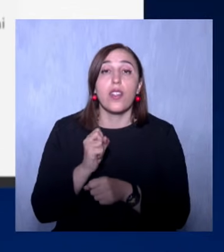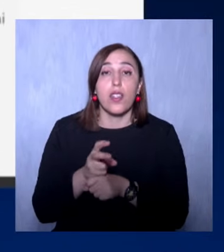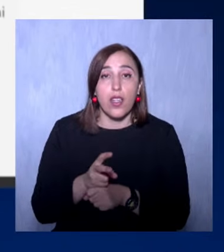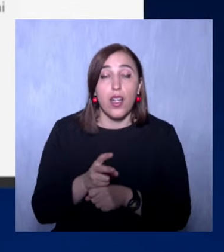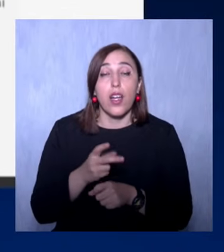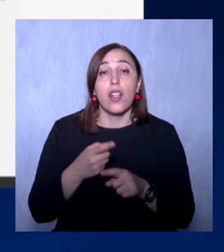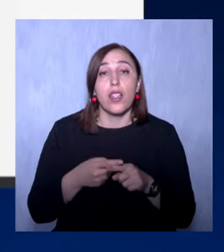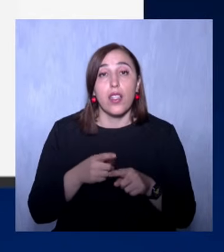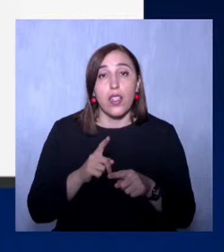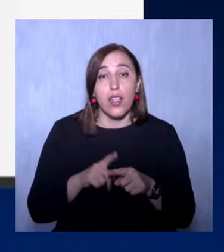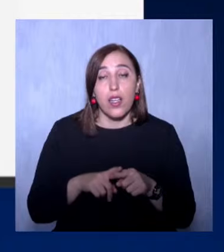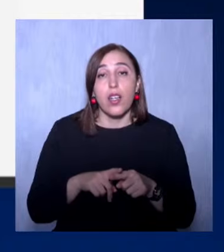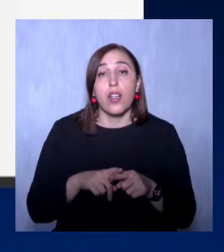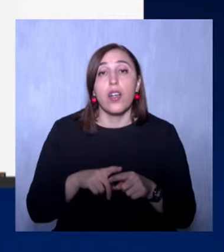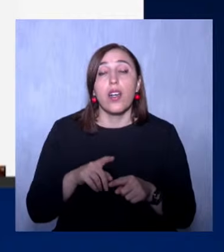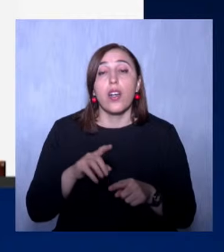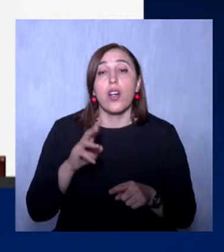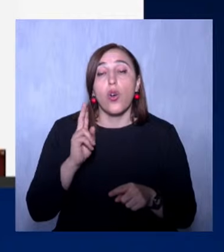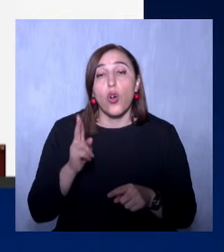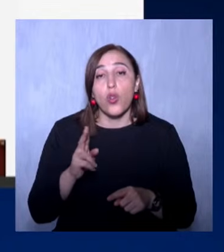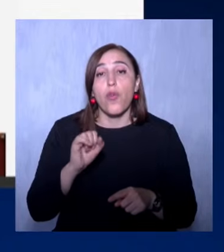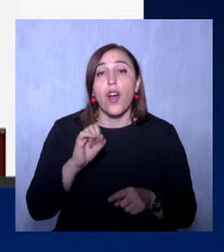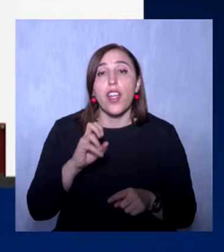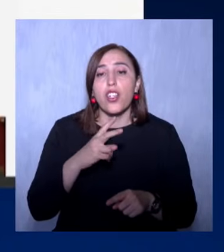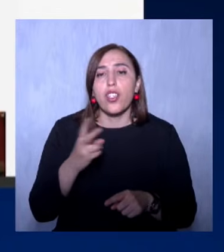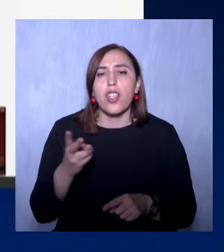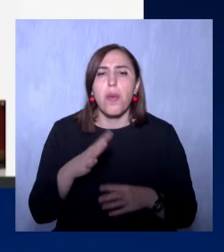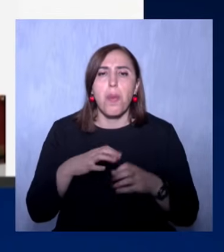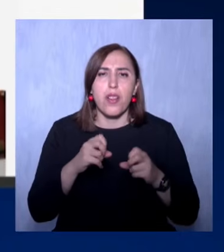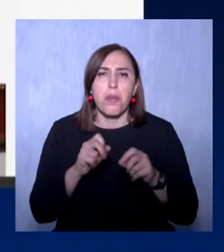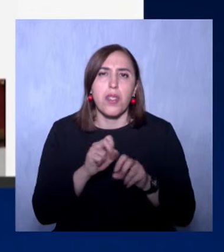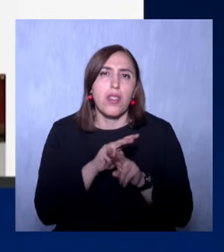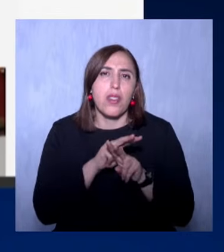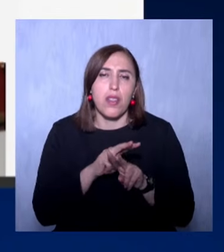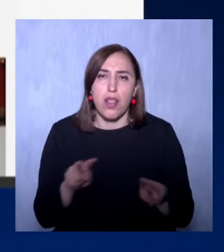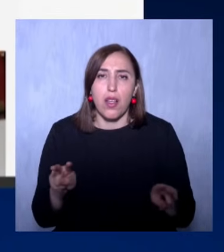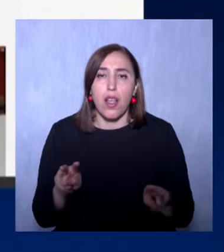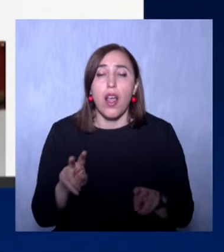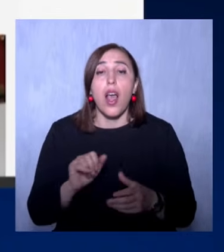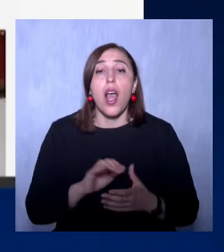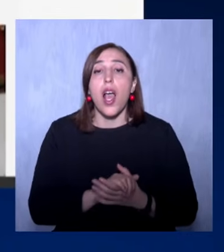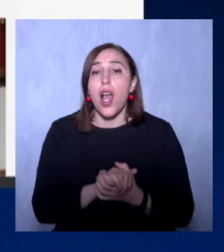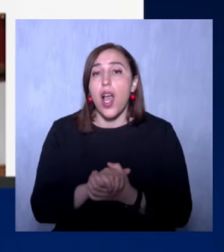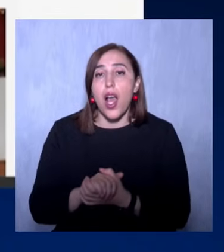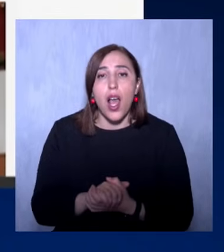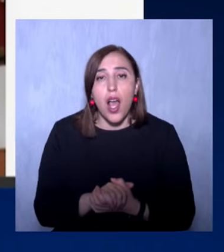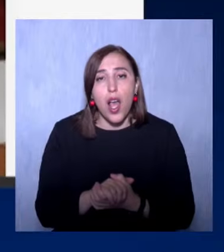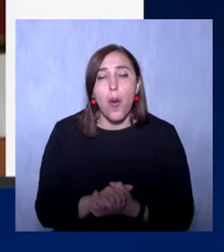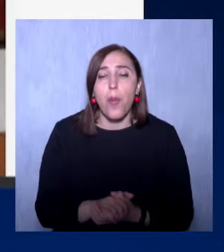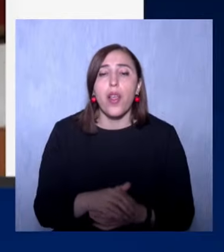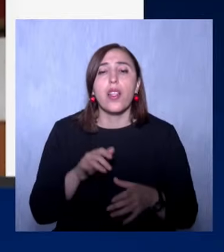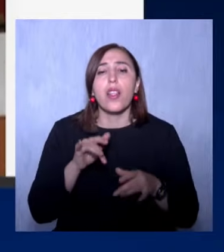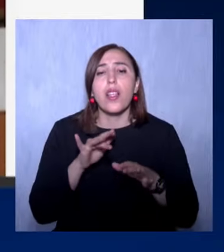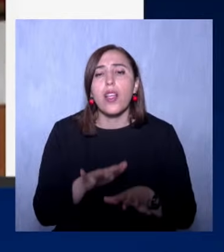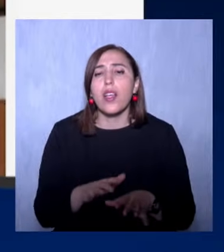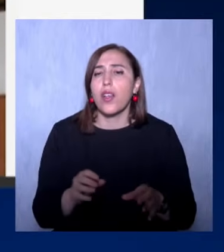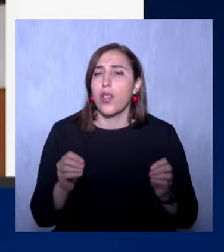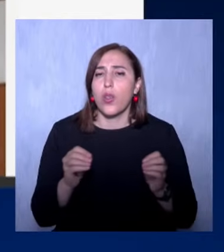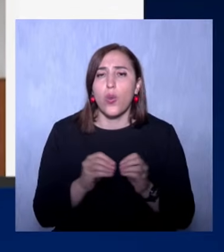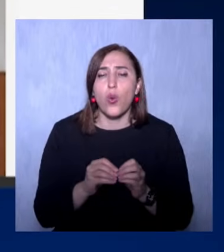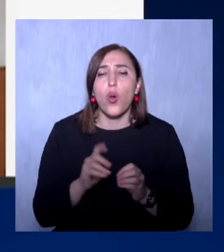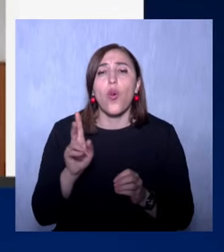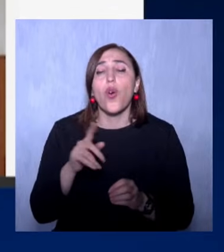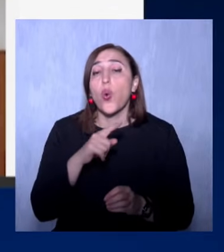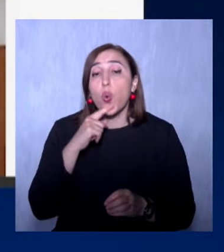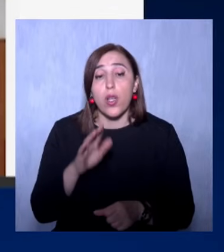համոզմամբ Կոսոբոկովի և Անաշկինի միջև էական տարբերություններ որոնել չարժե։ Խաղապահները կատարելու են այն խնդիրները, որոնք իրենց